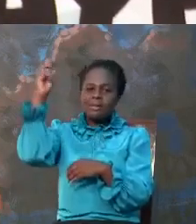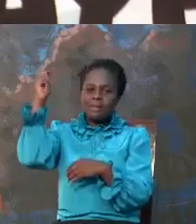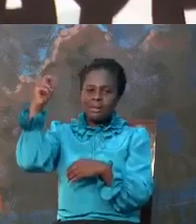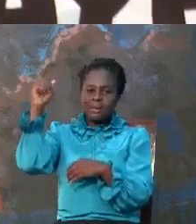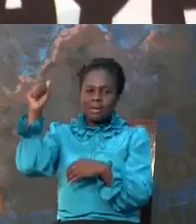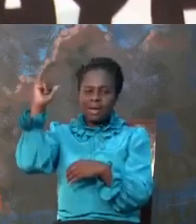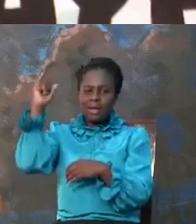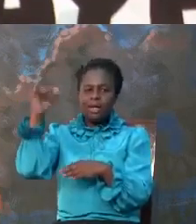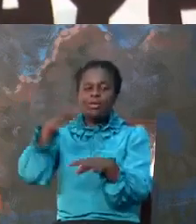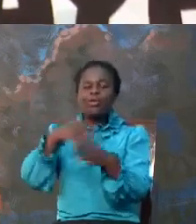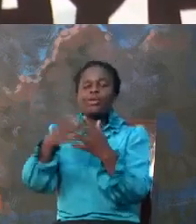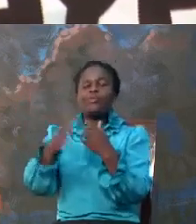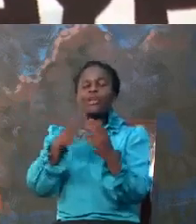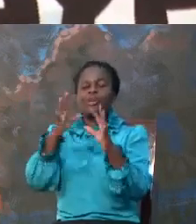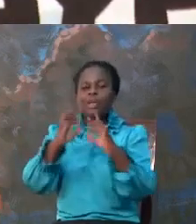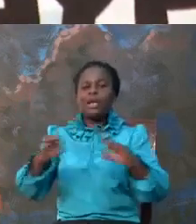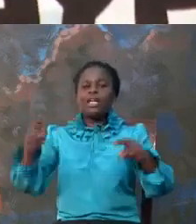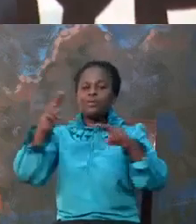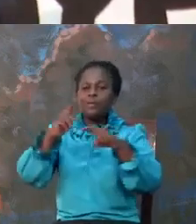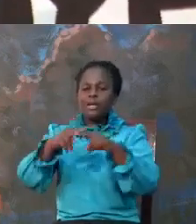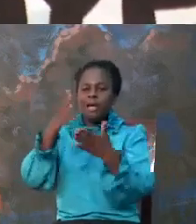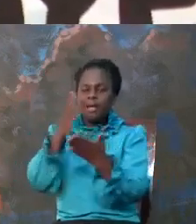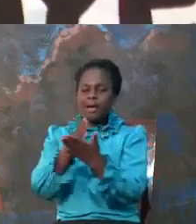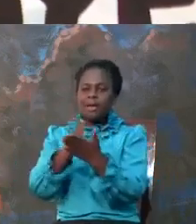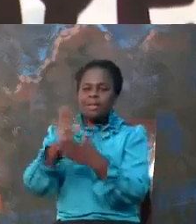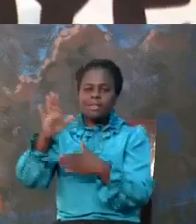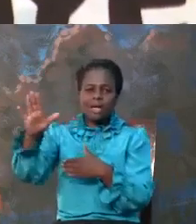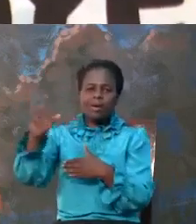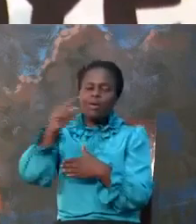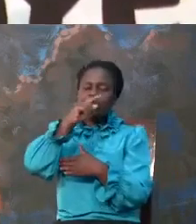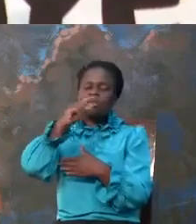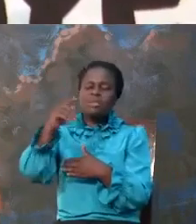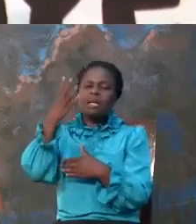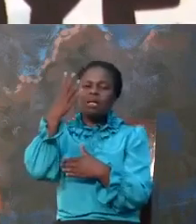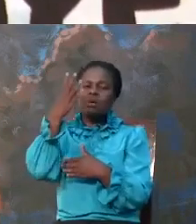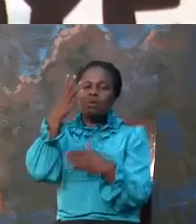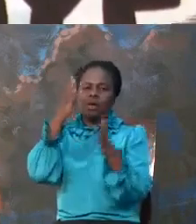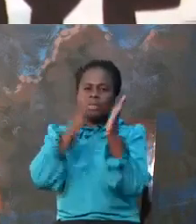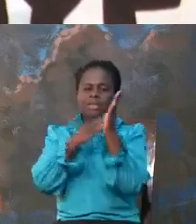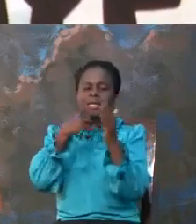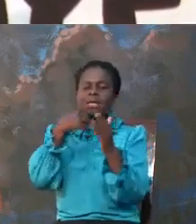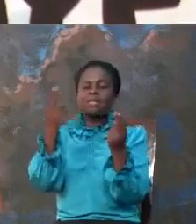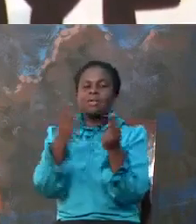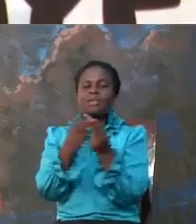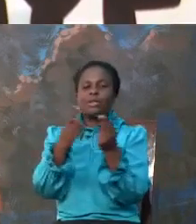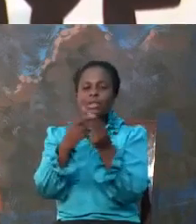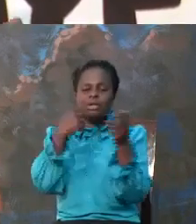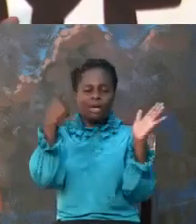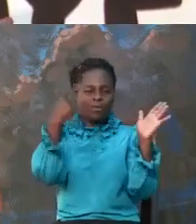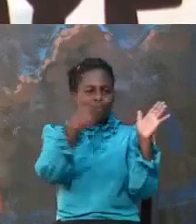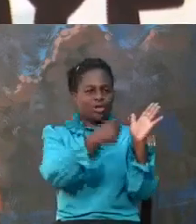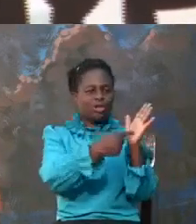yao. Mstari wa 9 akasema sawa sawa nitakavyokuonyesha. Musa alipata fursa ya kuona hekalu la